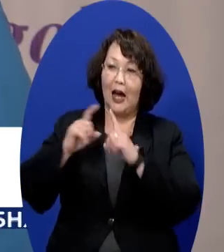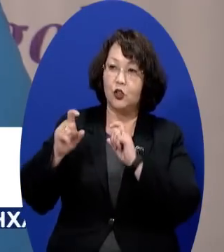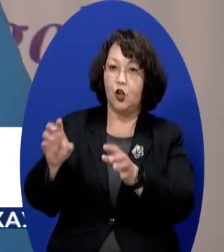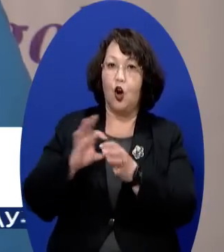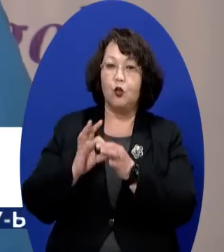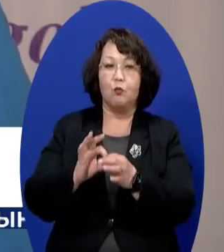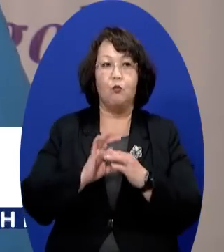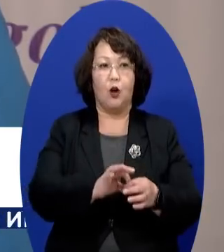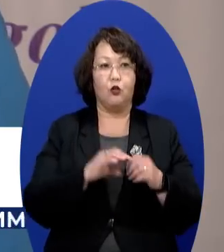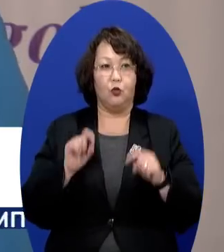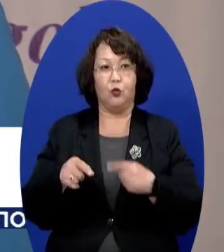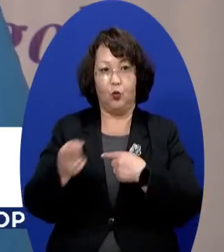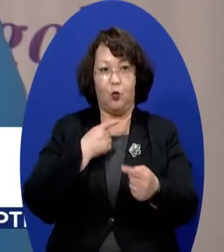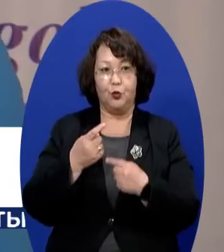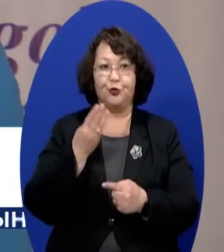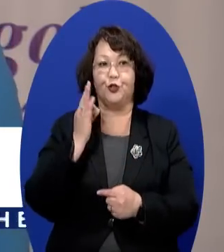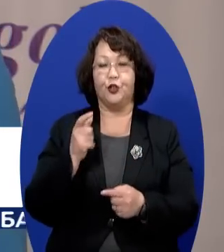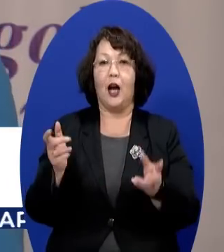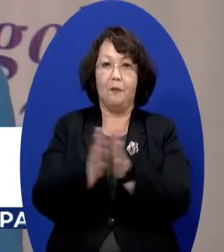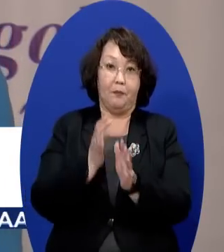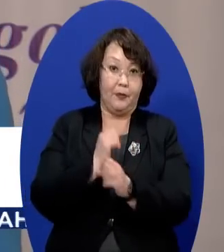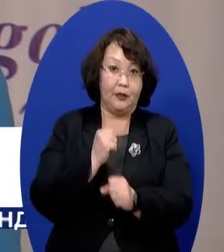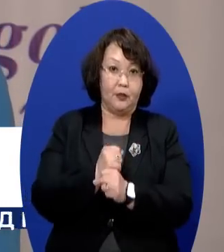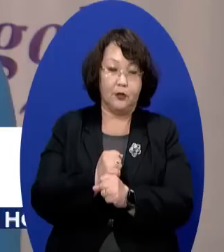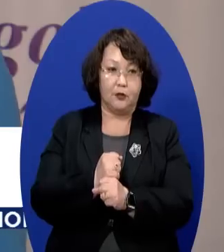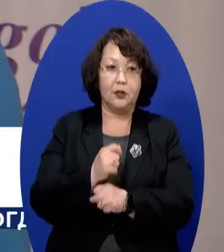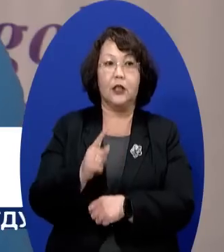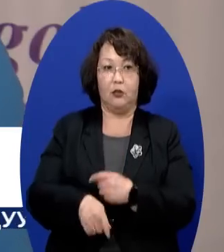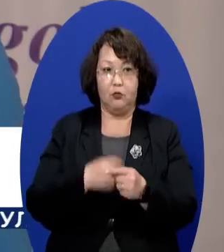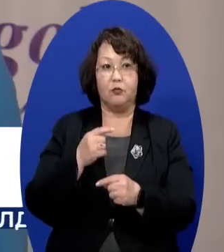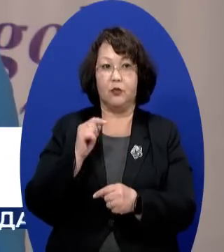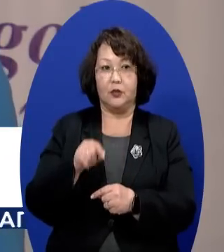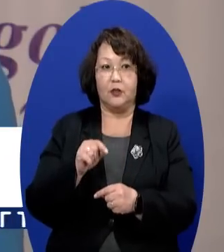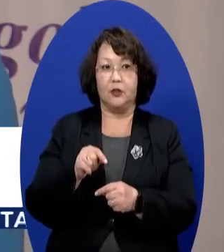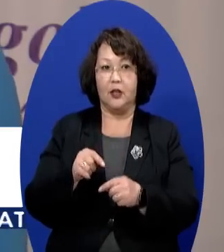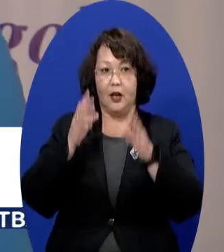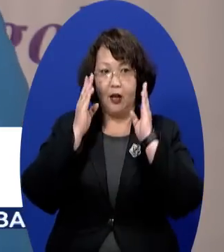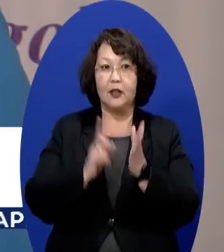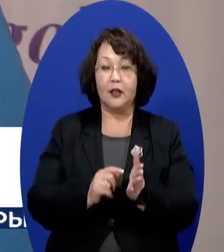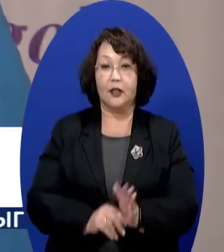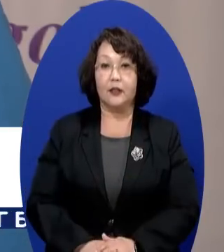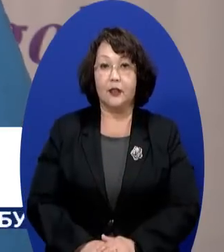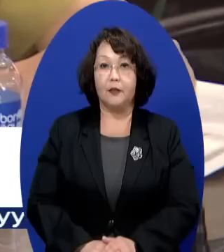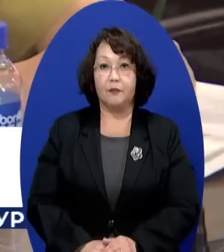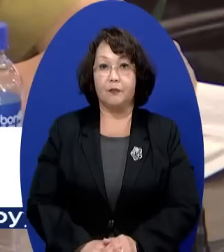шиг ингээд хамтарч ажиллах тиймэрхүү юм дээр юм их хэрэгтэй байдаг.